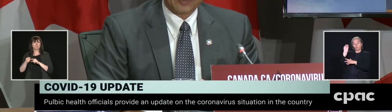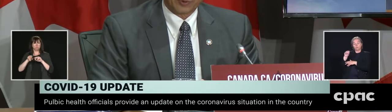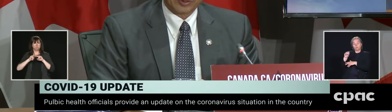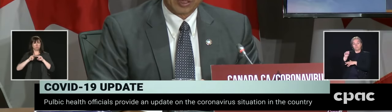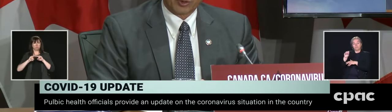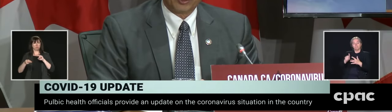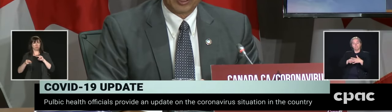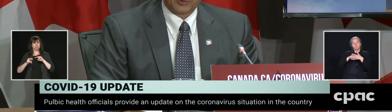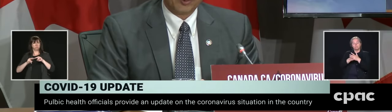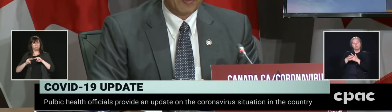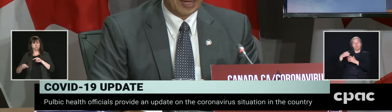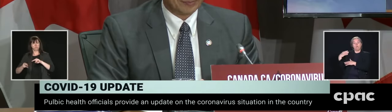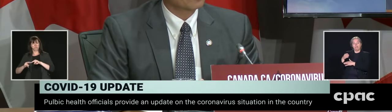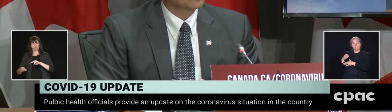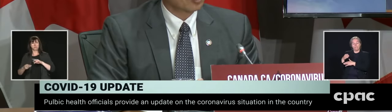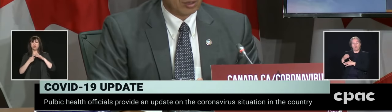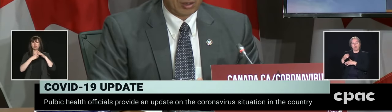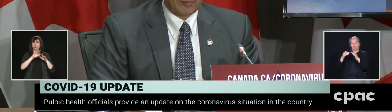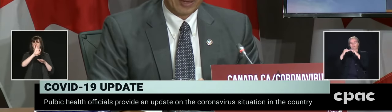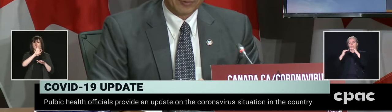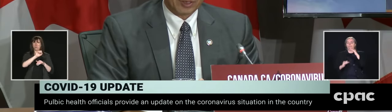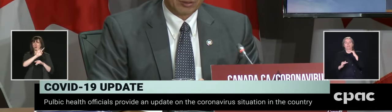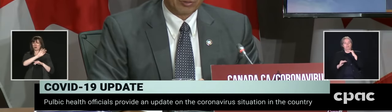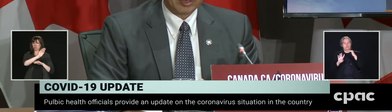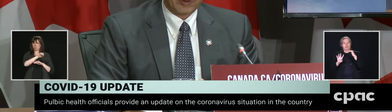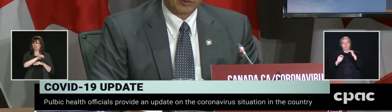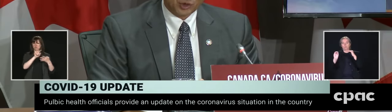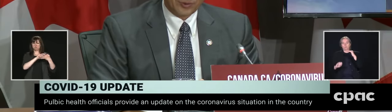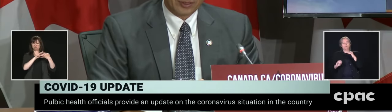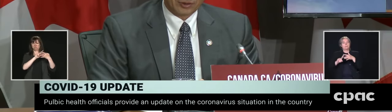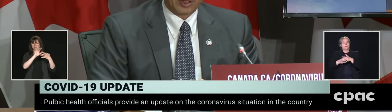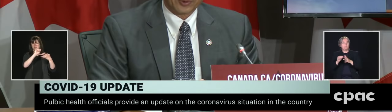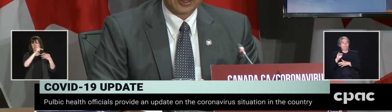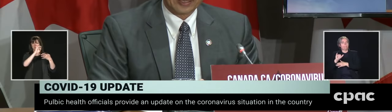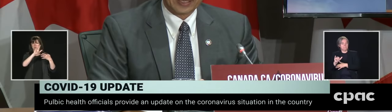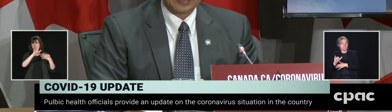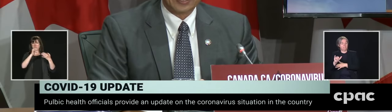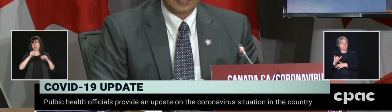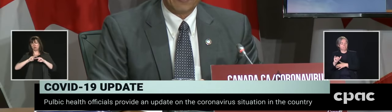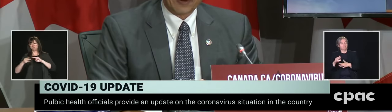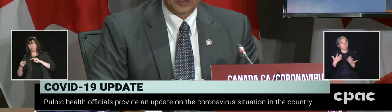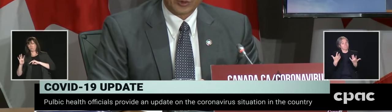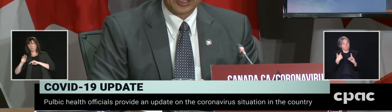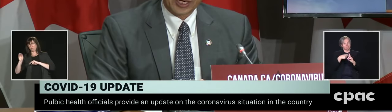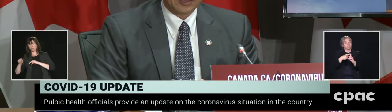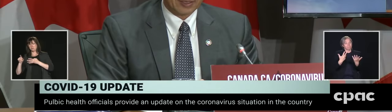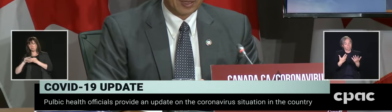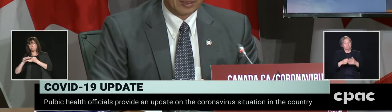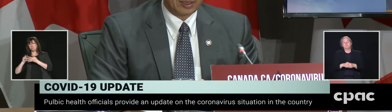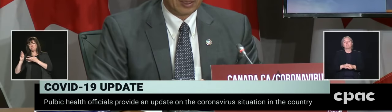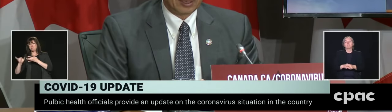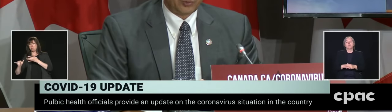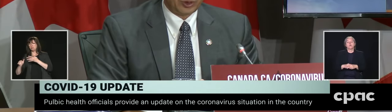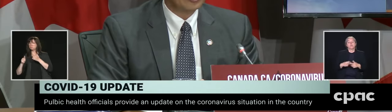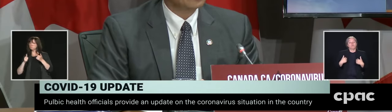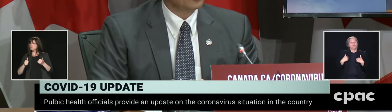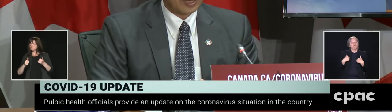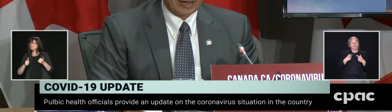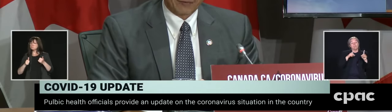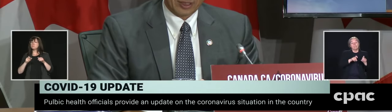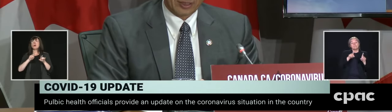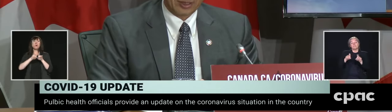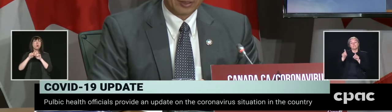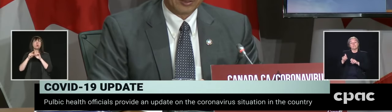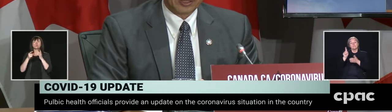environ 4 % au début mai. En même temps, nous avons doublé le nombre de tests effectués chaque semaine depuis le